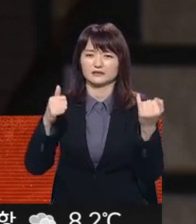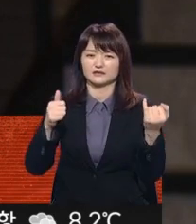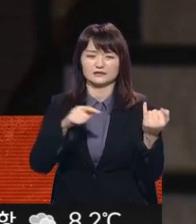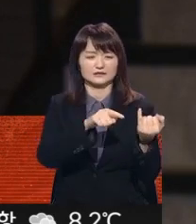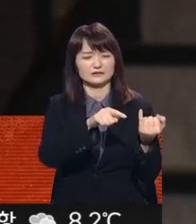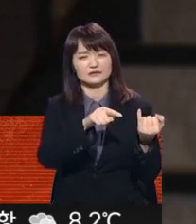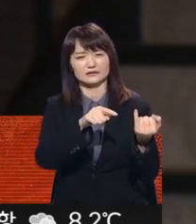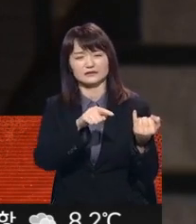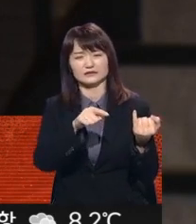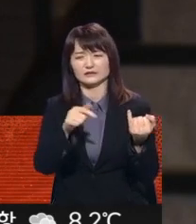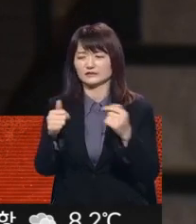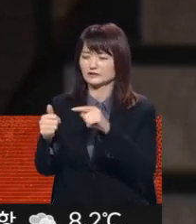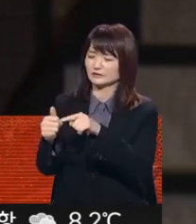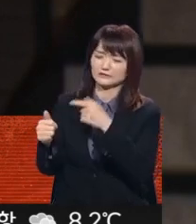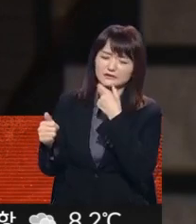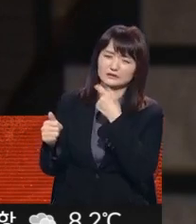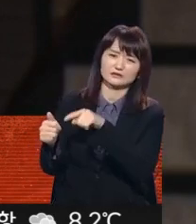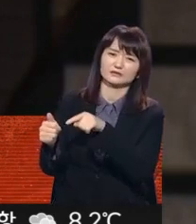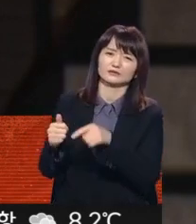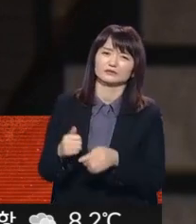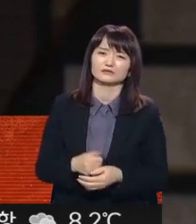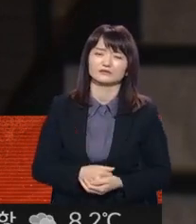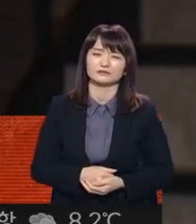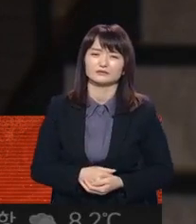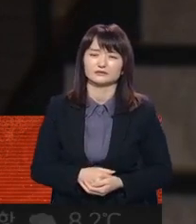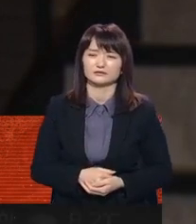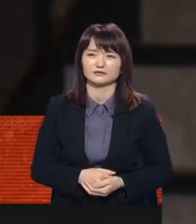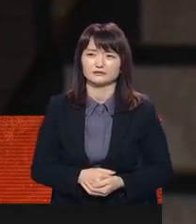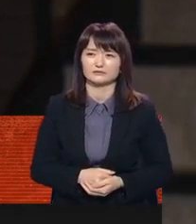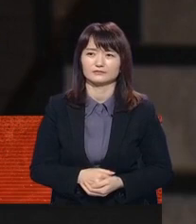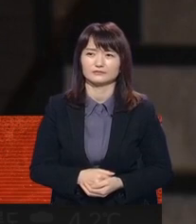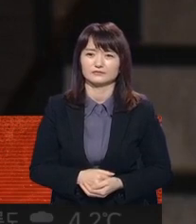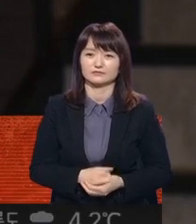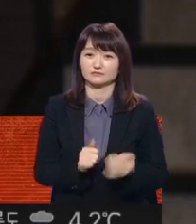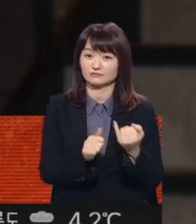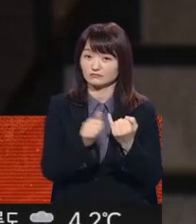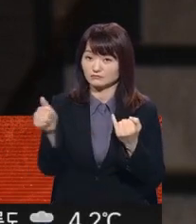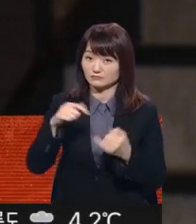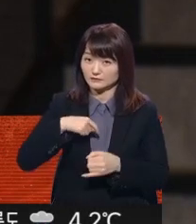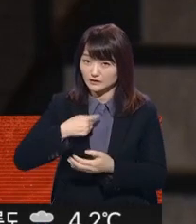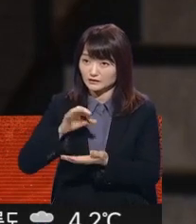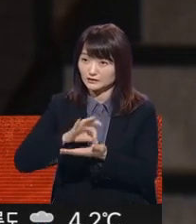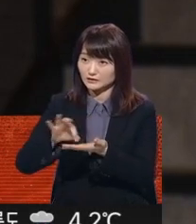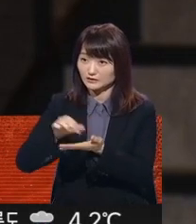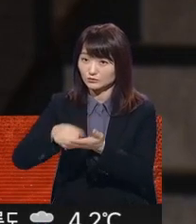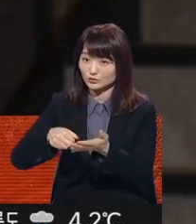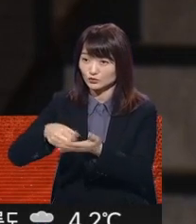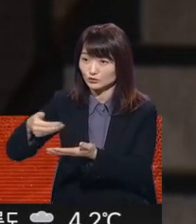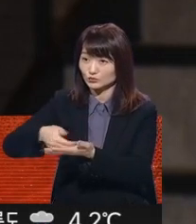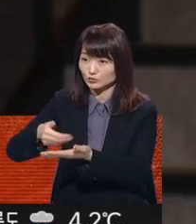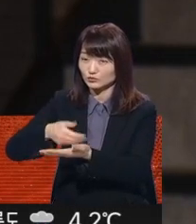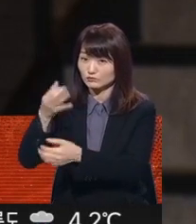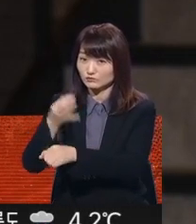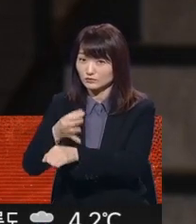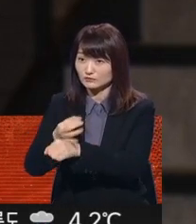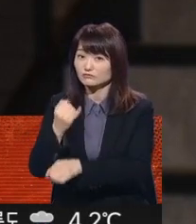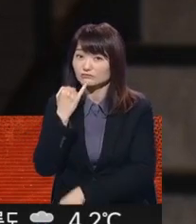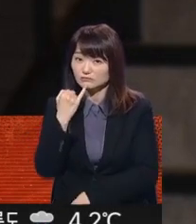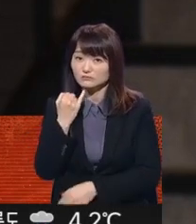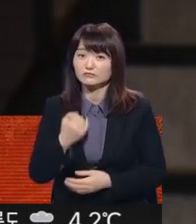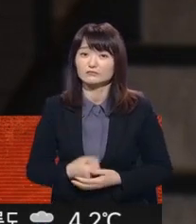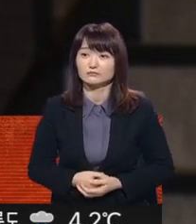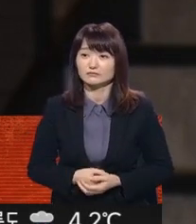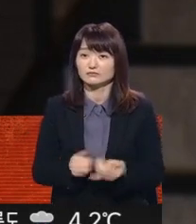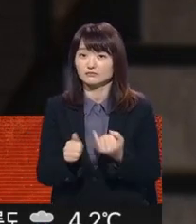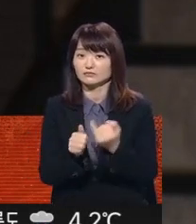진지를 치게 합니다. 그래서 이제 제가 봤을 때는요, 자기가 쓰는 물건 같은 것을 뭐 중고로 사서 하는 것은 그건 좋아요. 그러나